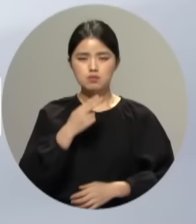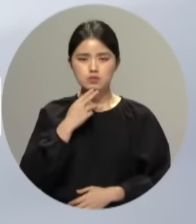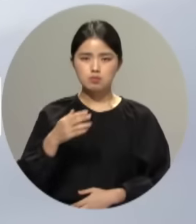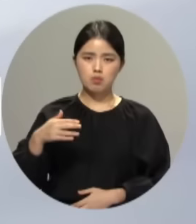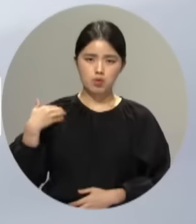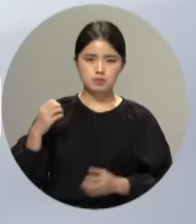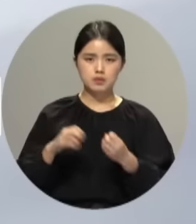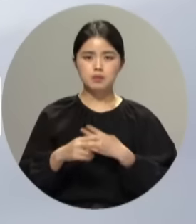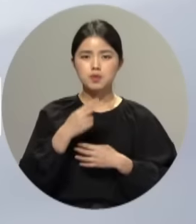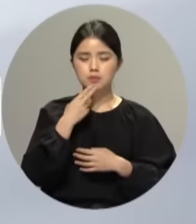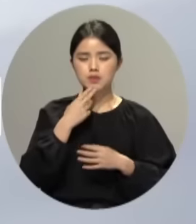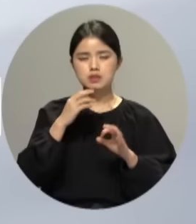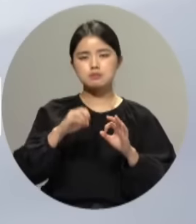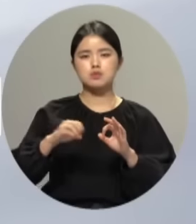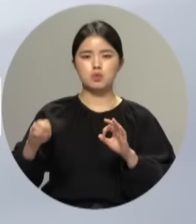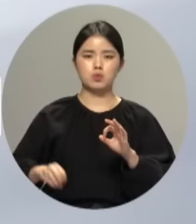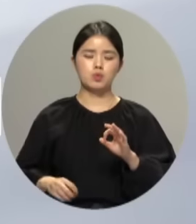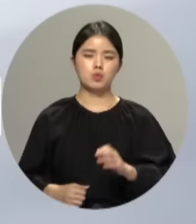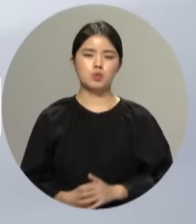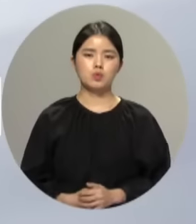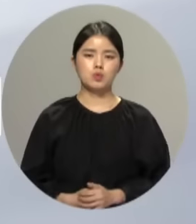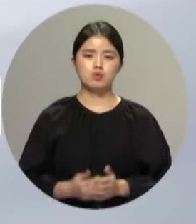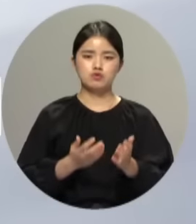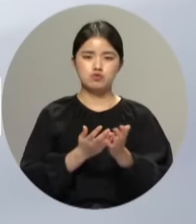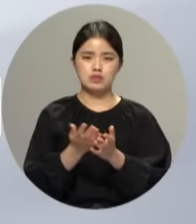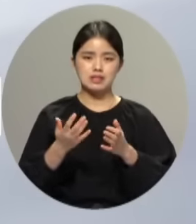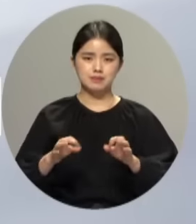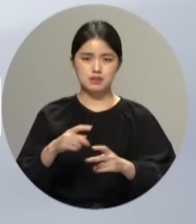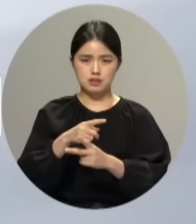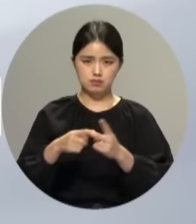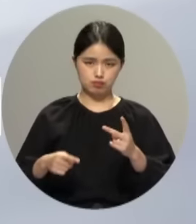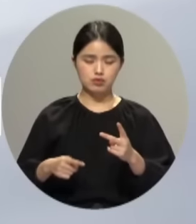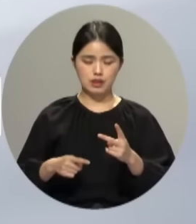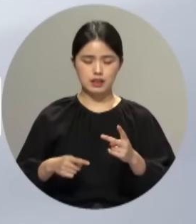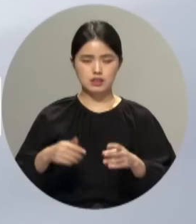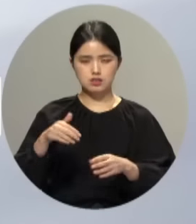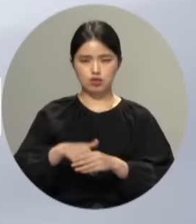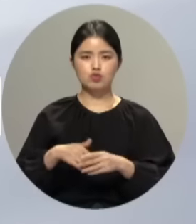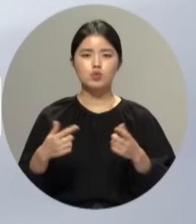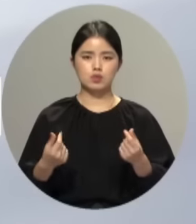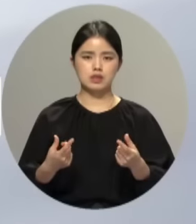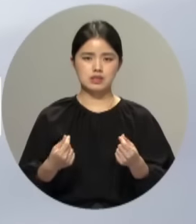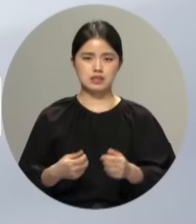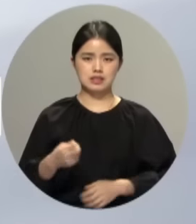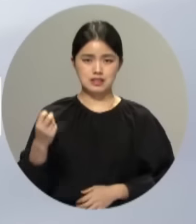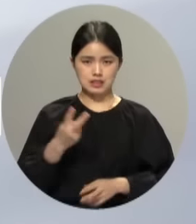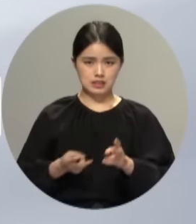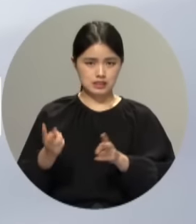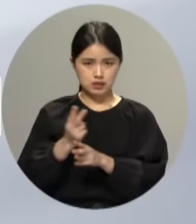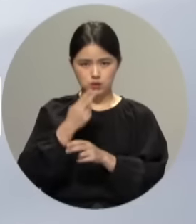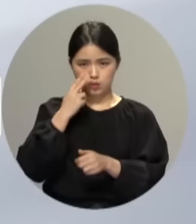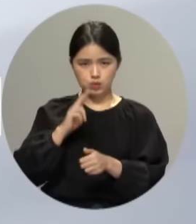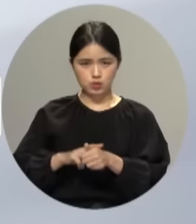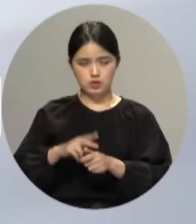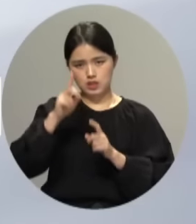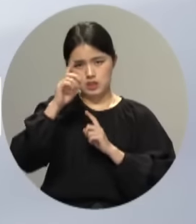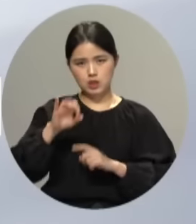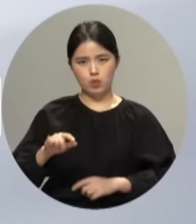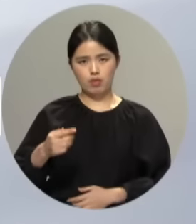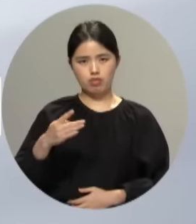무답은 10% 군산제 부을 선거구 역시 재선에 나서는 당